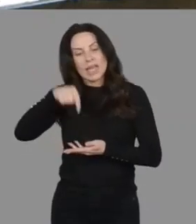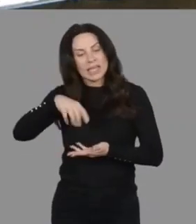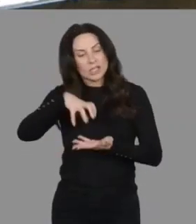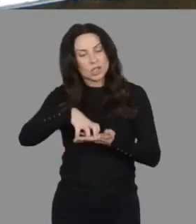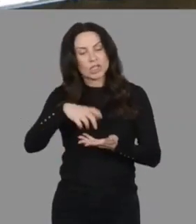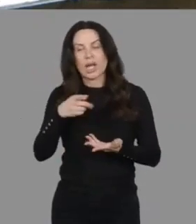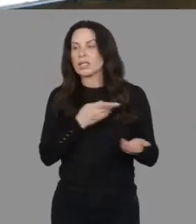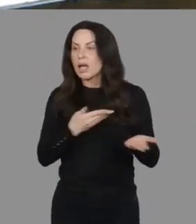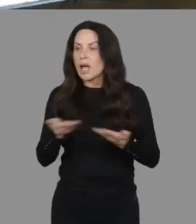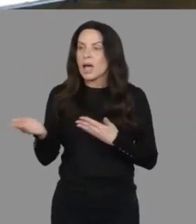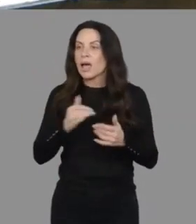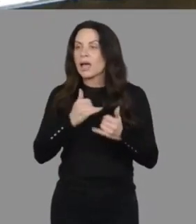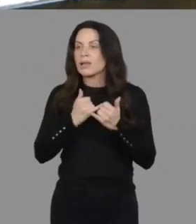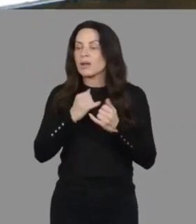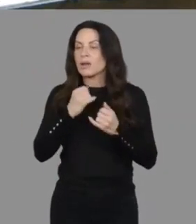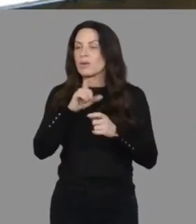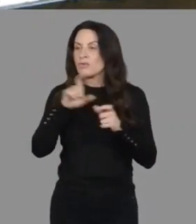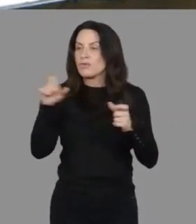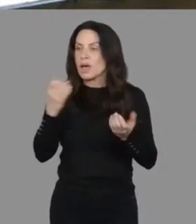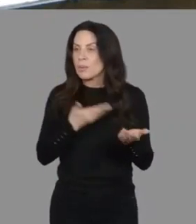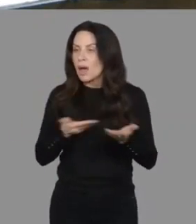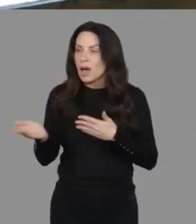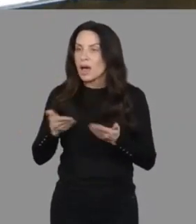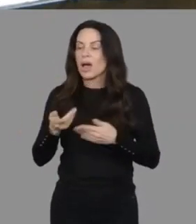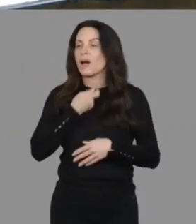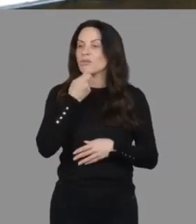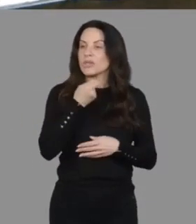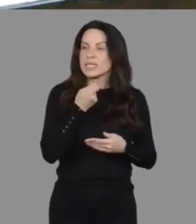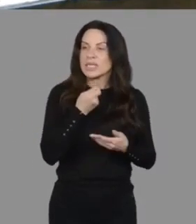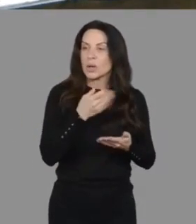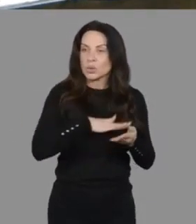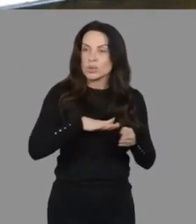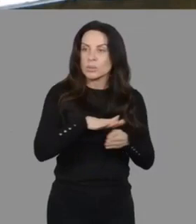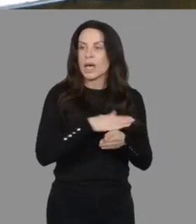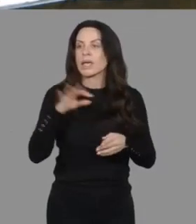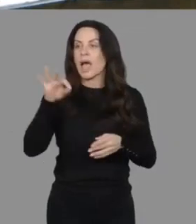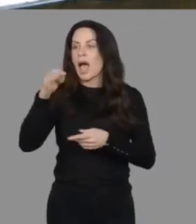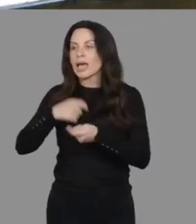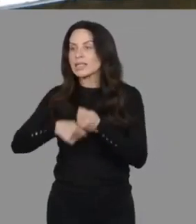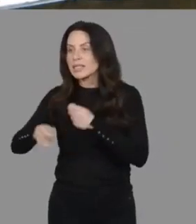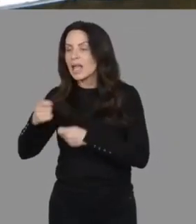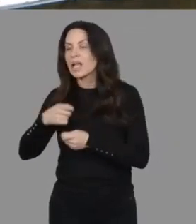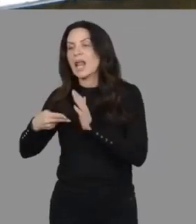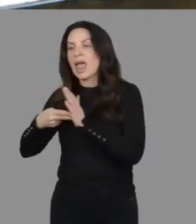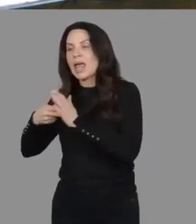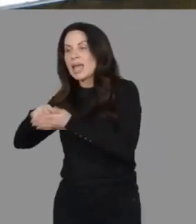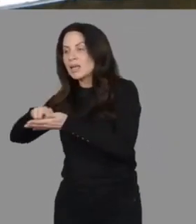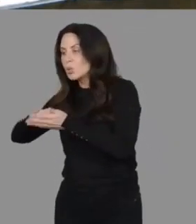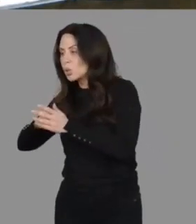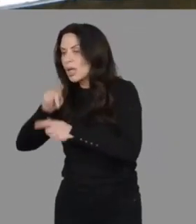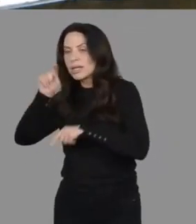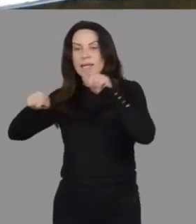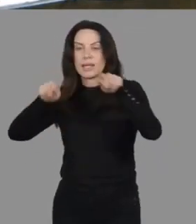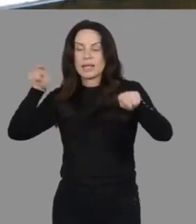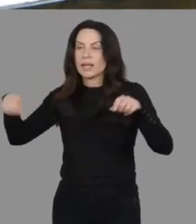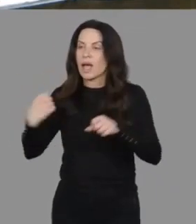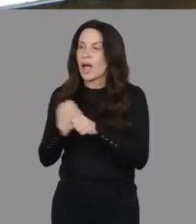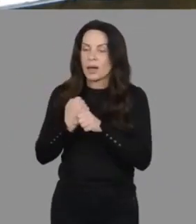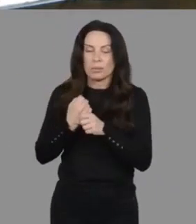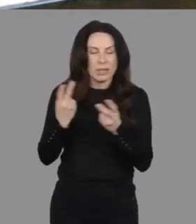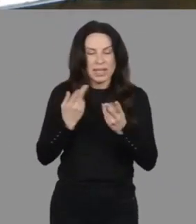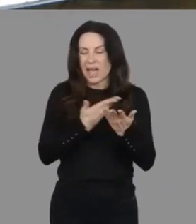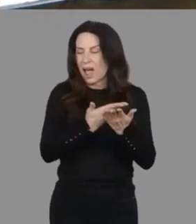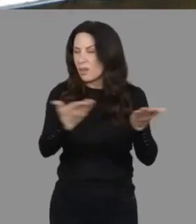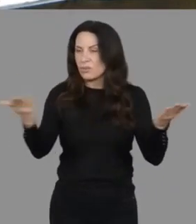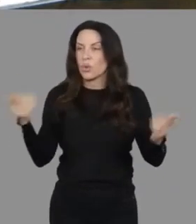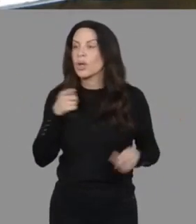in der Versicherungsbranche, im Einzelhandel, in der Elektrotechnik oder wo auch immer arbeiten und sich jeden Tag